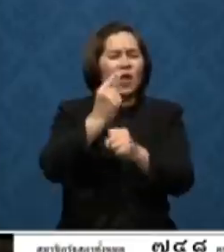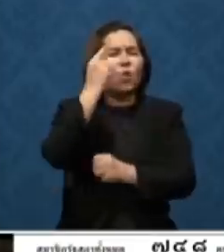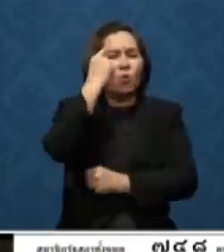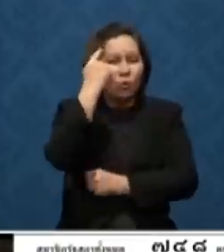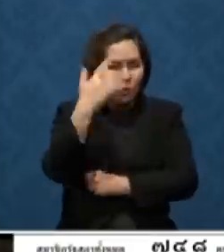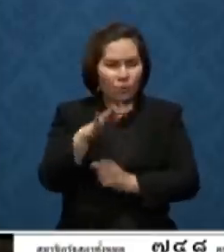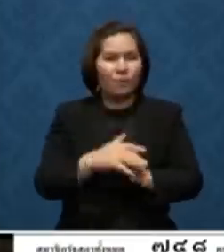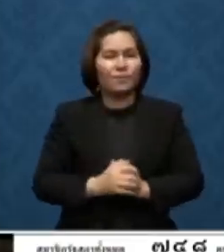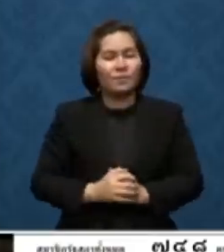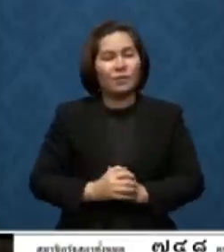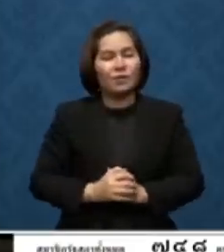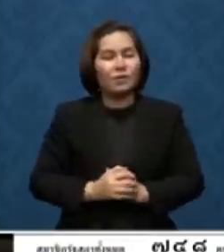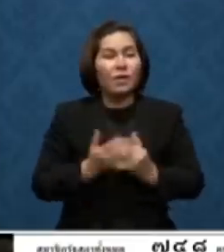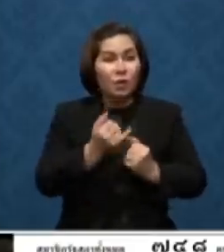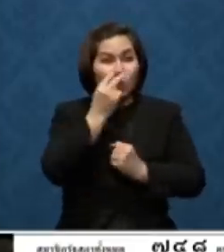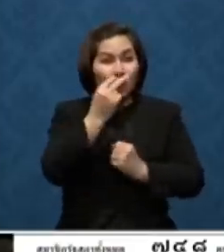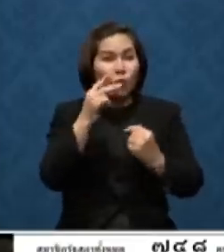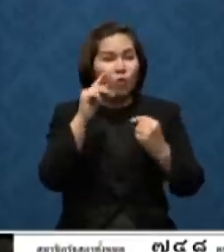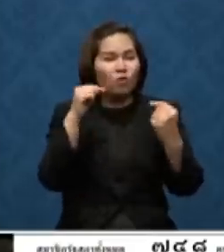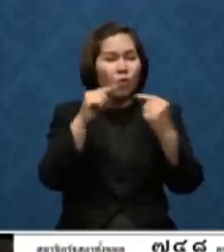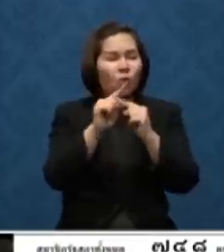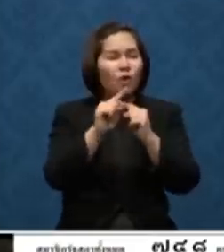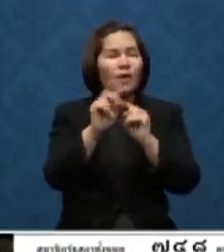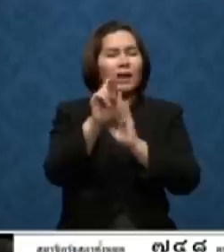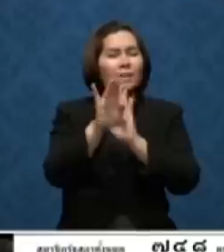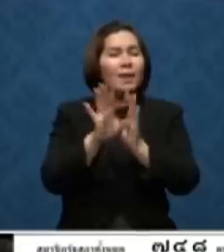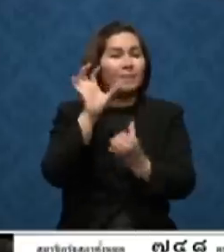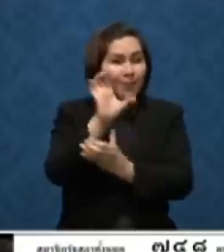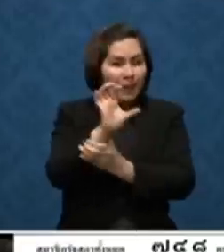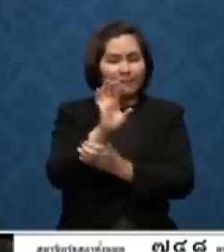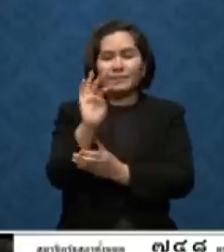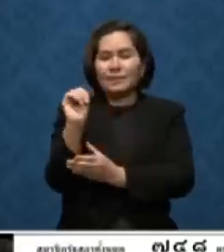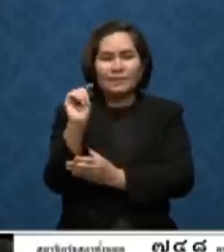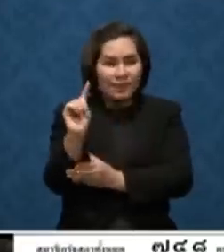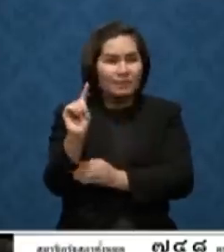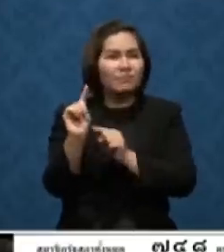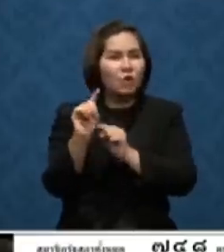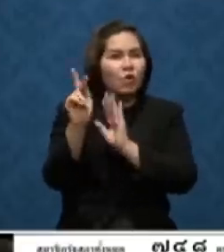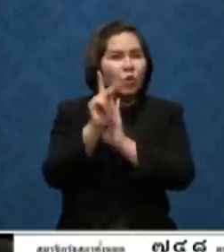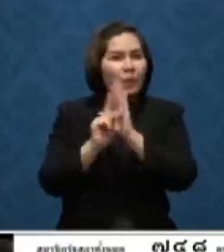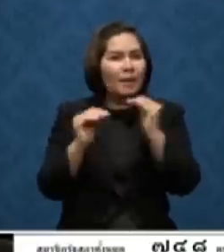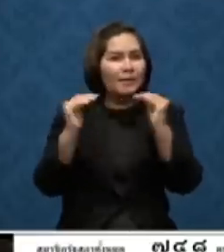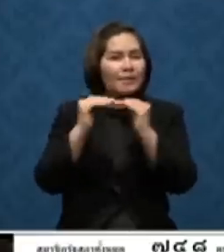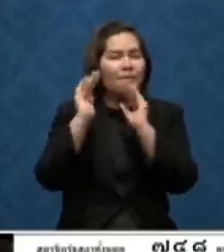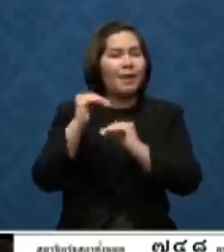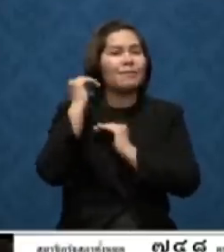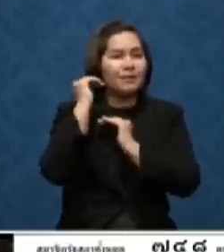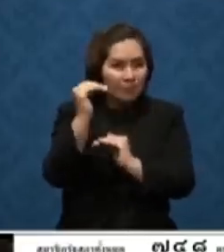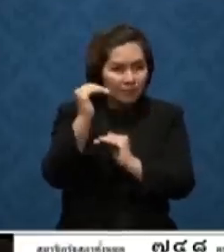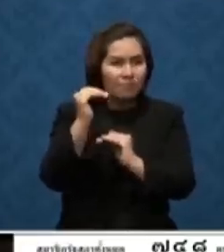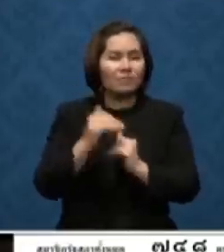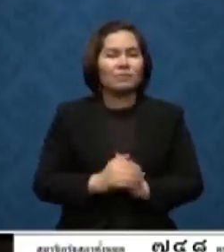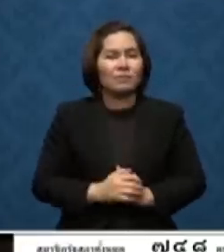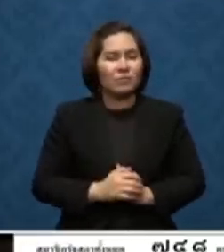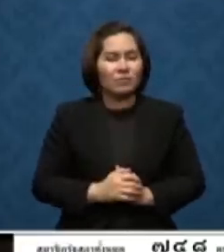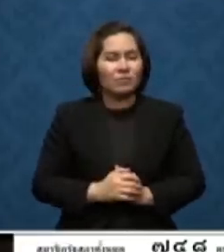นี้พอมาดูกรณีขอข้อบังคับที่ 41เนี่ยครับท่านประธานครับมันเป็นกฎหมายจำกัดสิทธิ์ดังนั้น